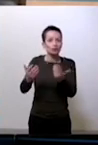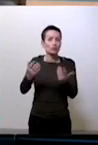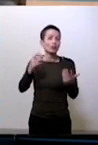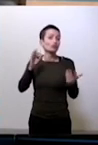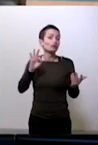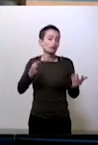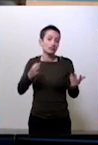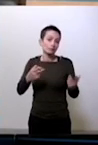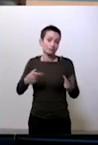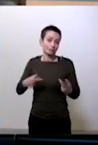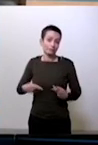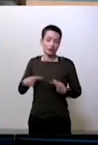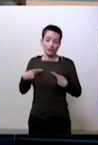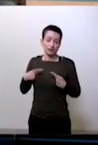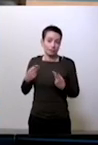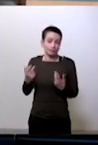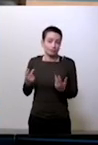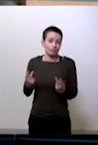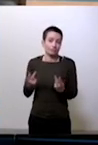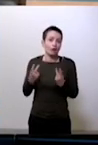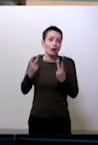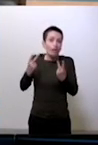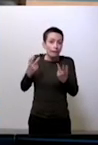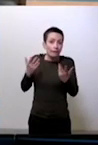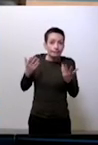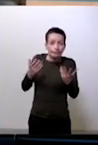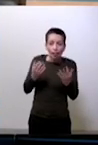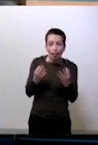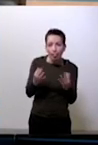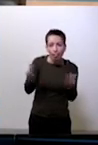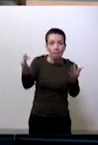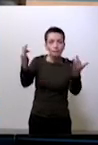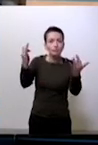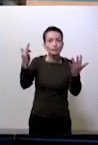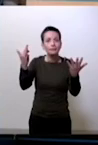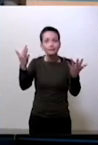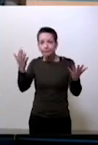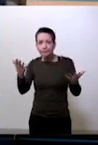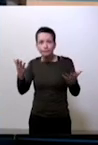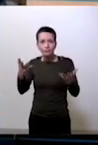est précieuse, elle est précaire, elle est épuisable.